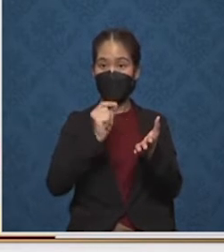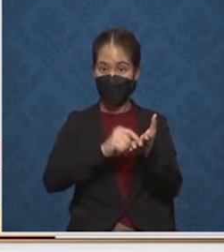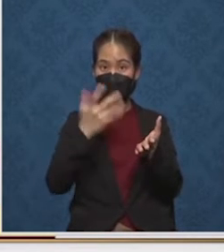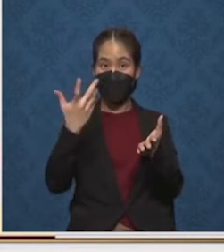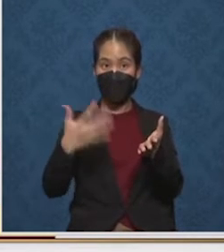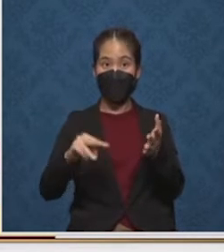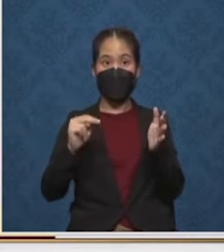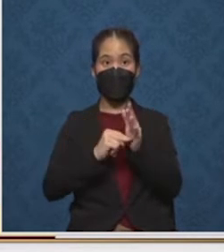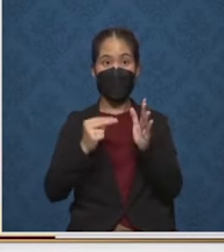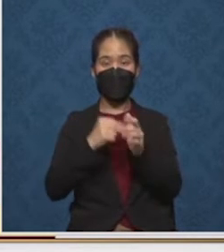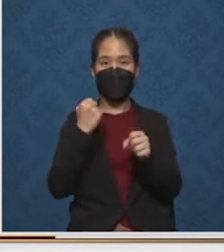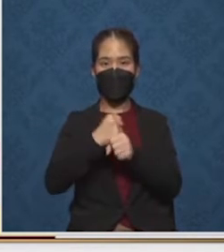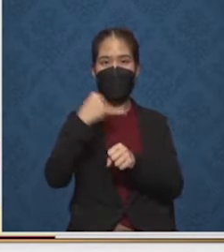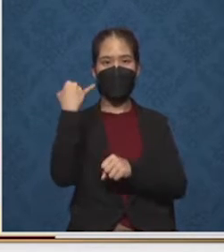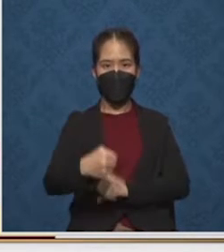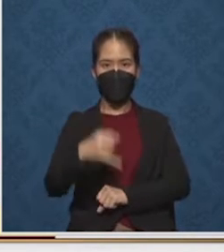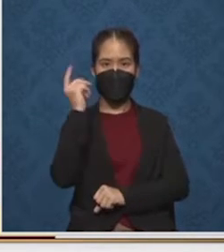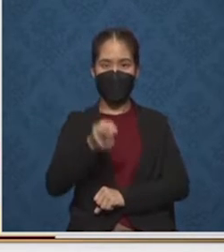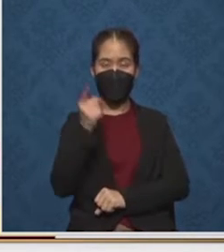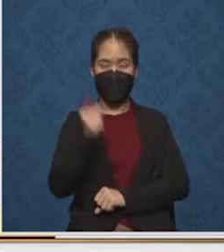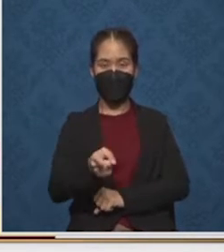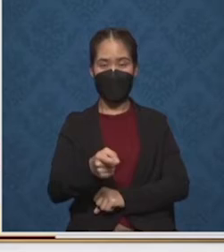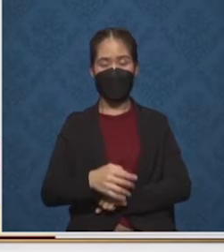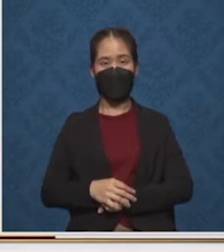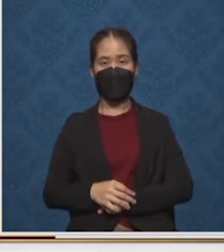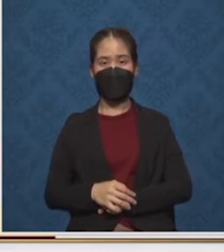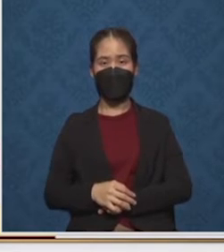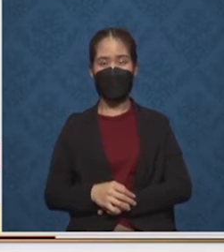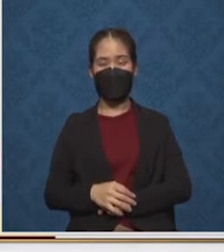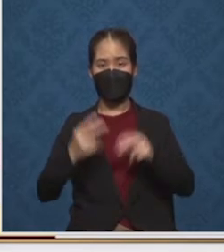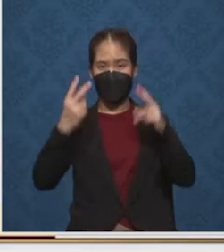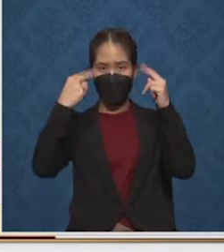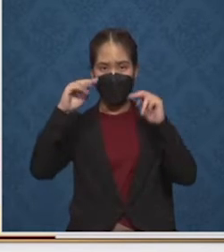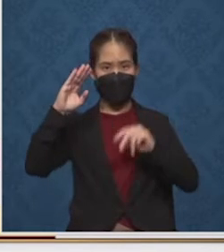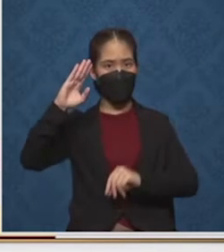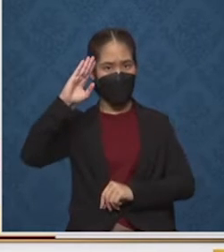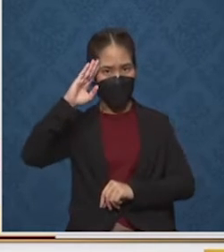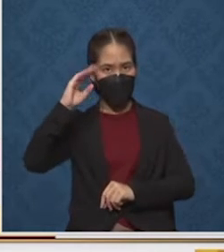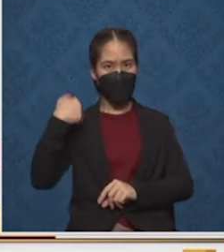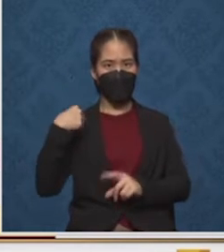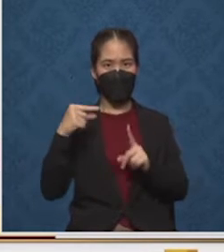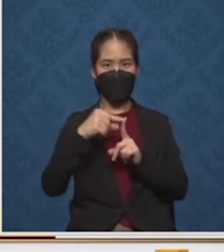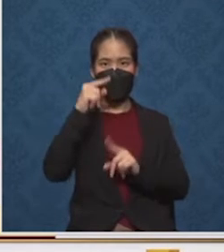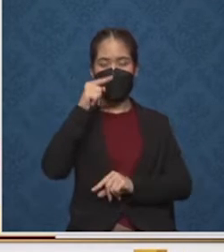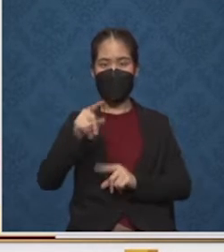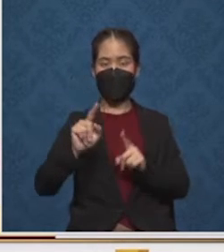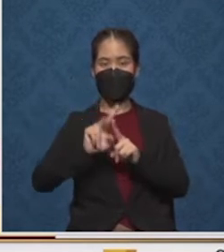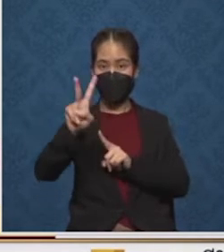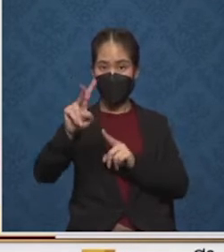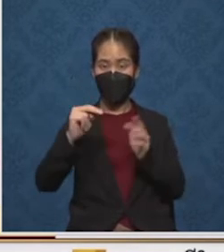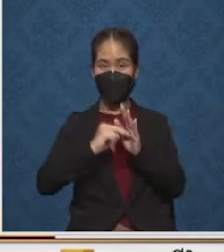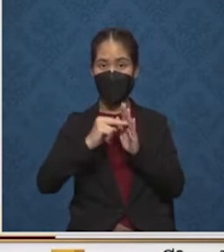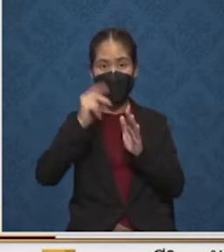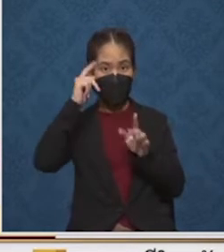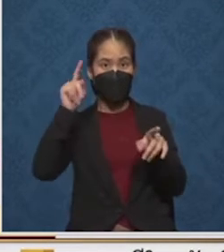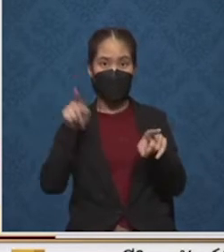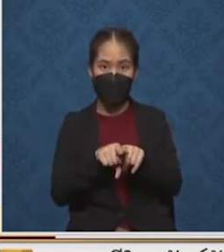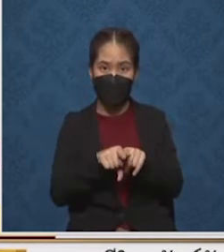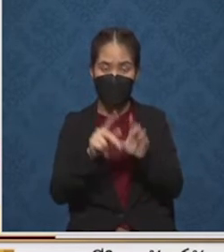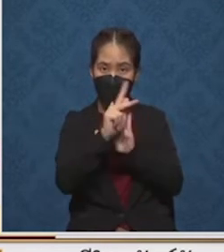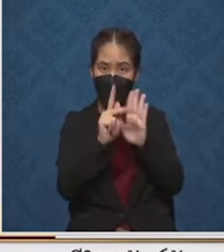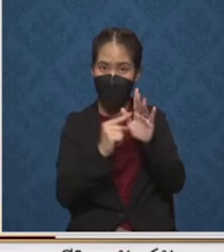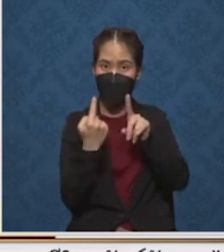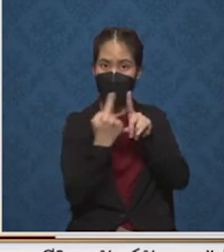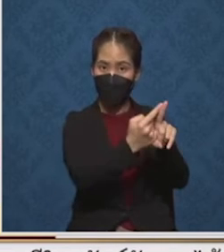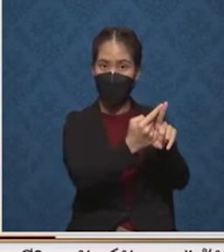ผิดสำเร็จครับพระสมเด็จครับพลเอกประยุทธ์ออกข้อสั่งการอันที่ 2ถามว่าชอบด้วยกฎหมายหรือไม่